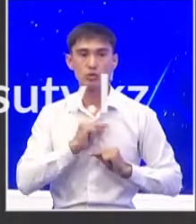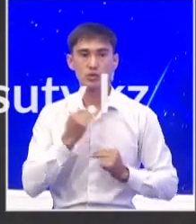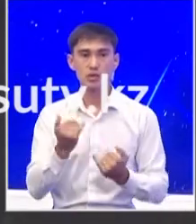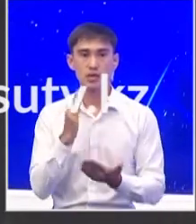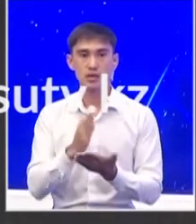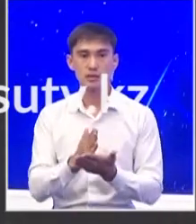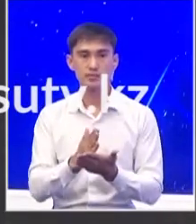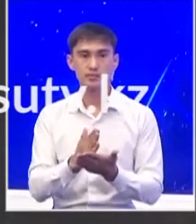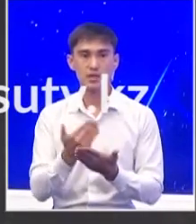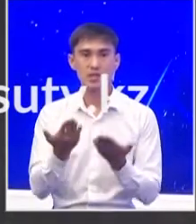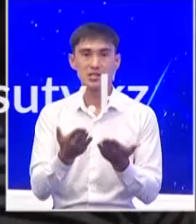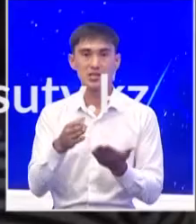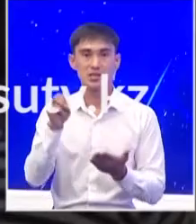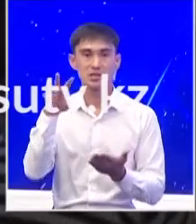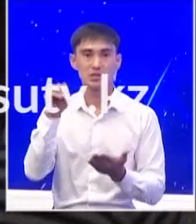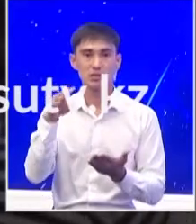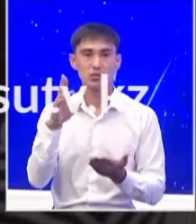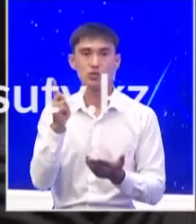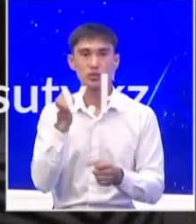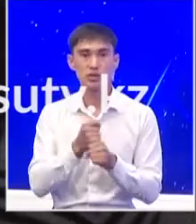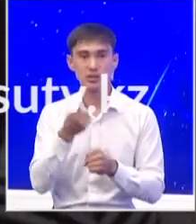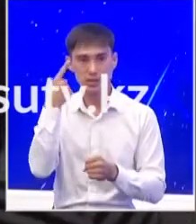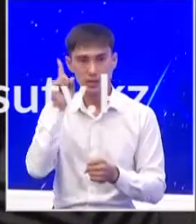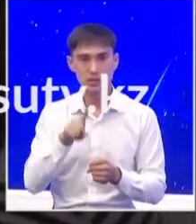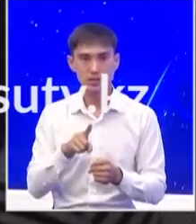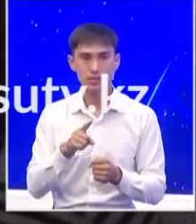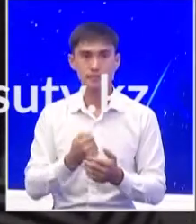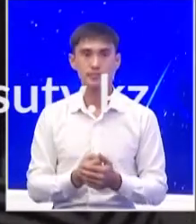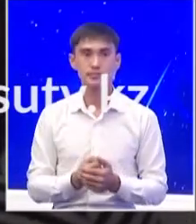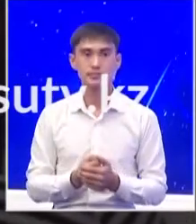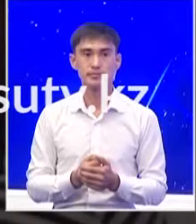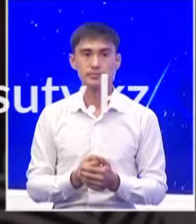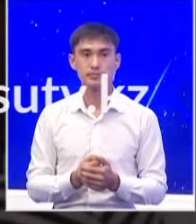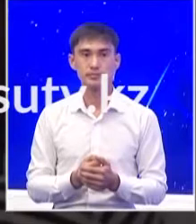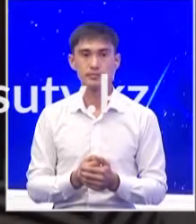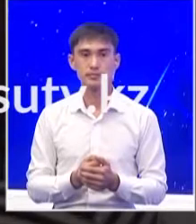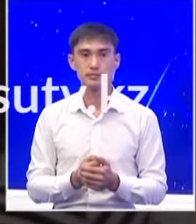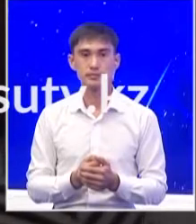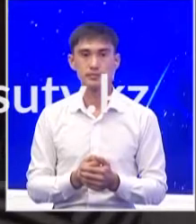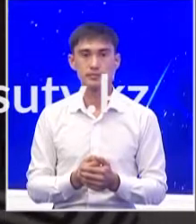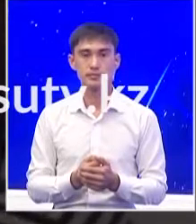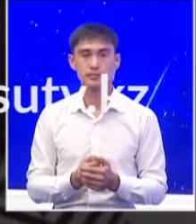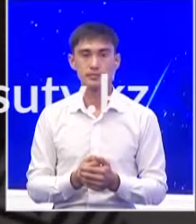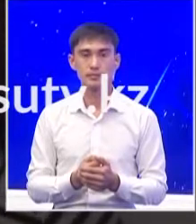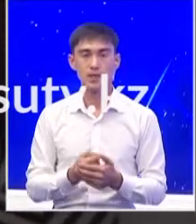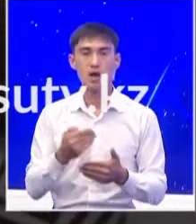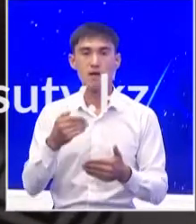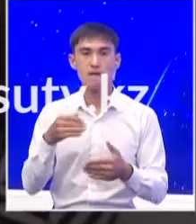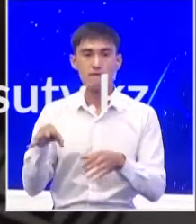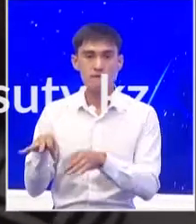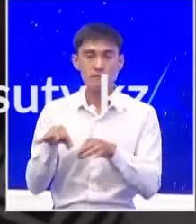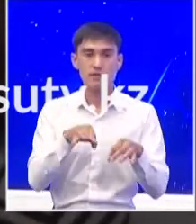Если дает сработку, знаете, да, что делать? Угу. Нужно выйти, то есть, семью на